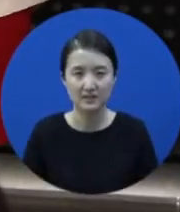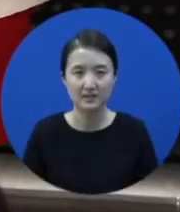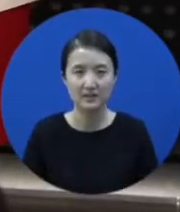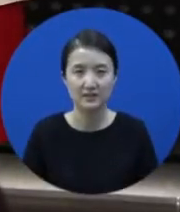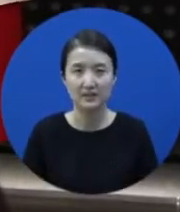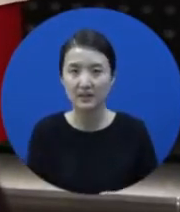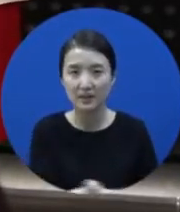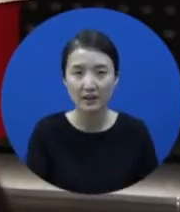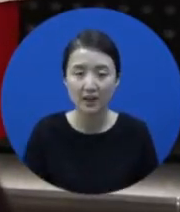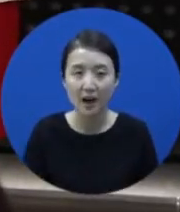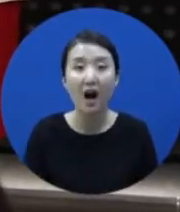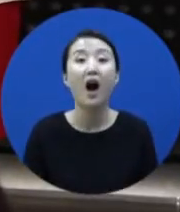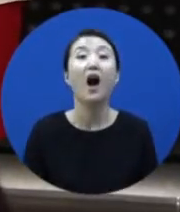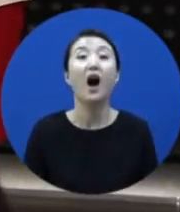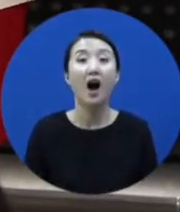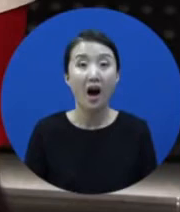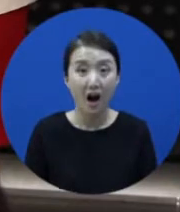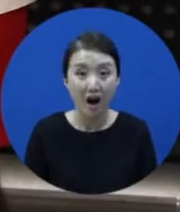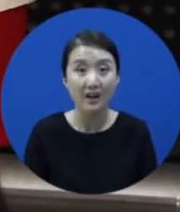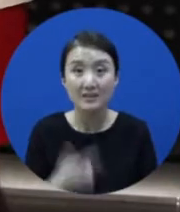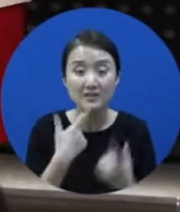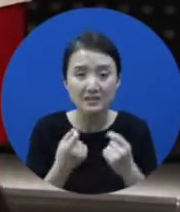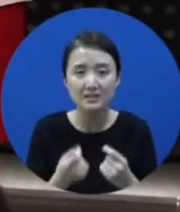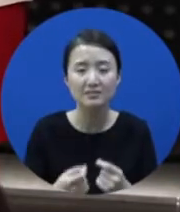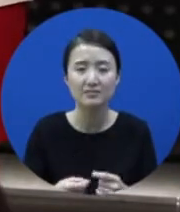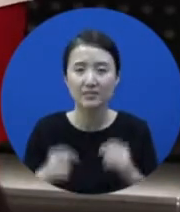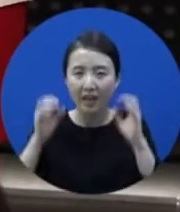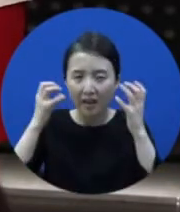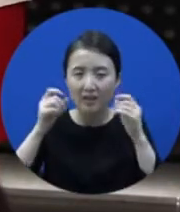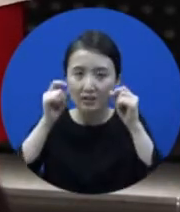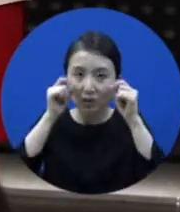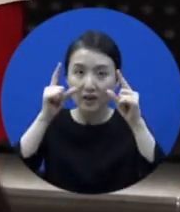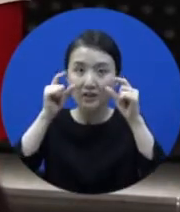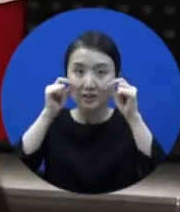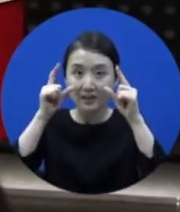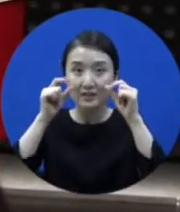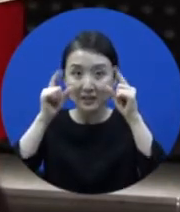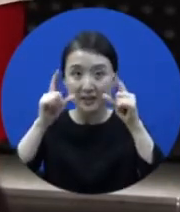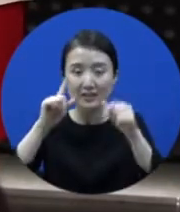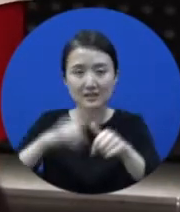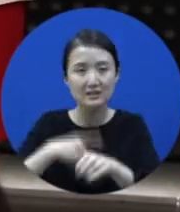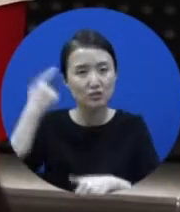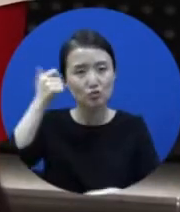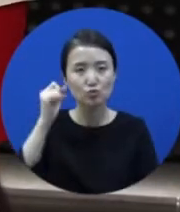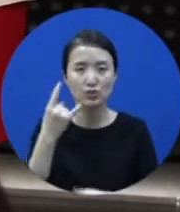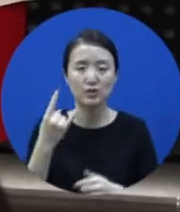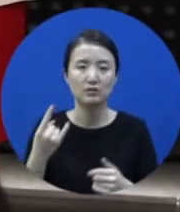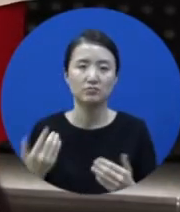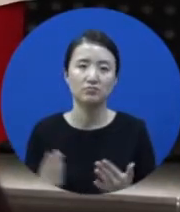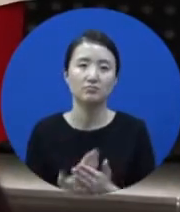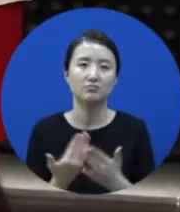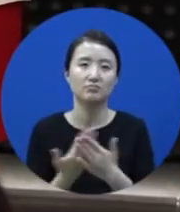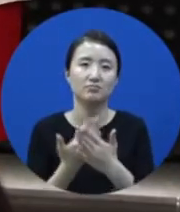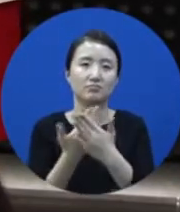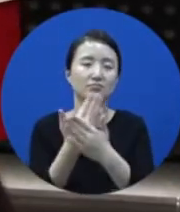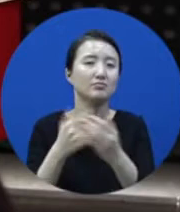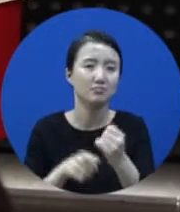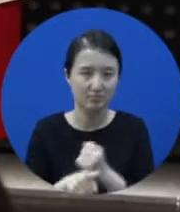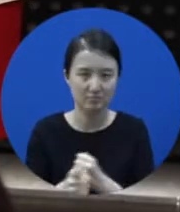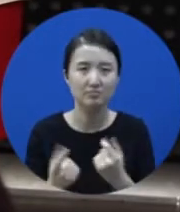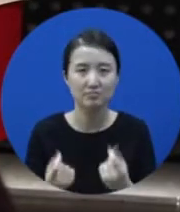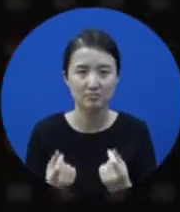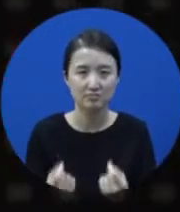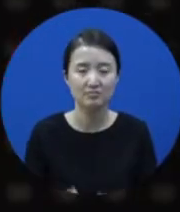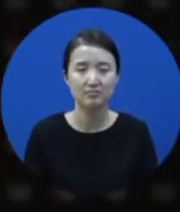아 하셨죠? 바로 이렇게 깨닫는 순간 우리의 뇌는 그때 바로 성장하기 시작을 합니다. 깨닫게